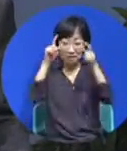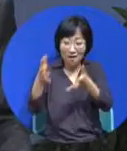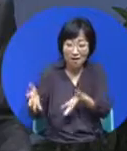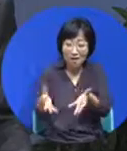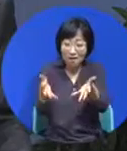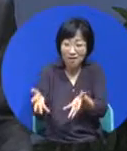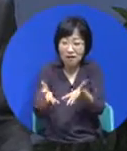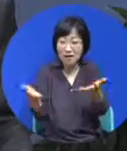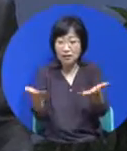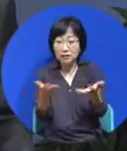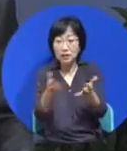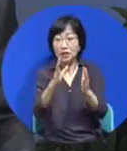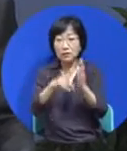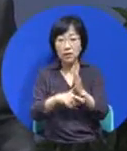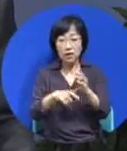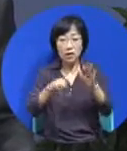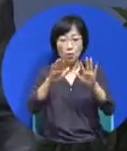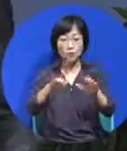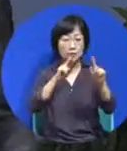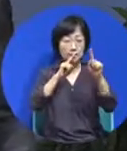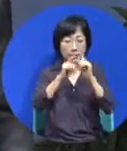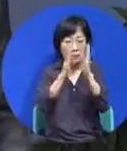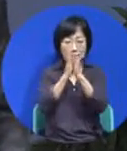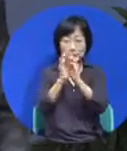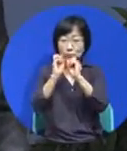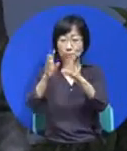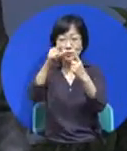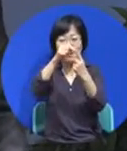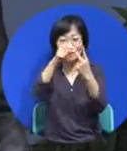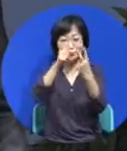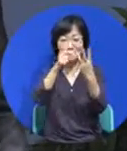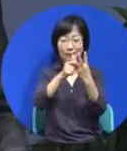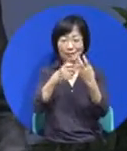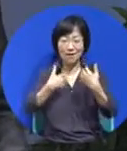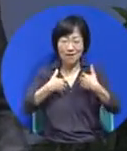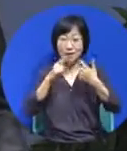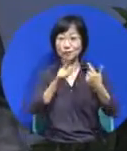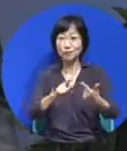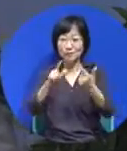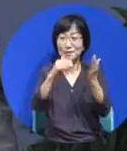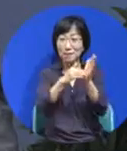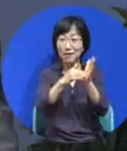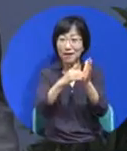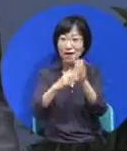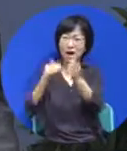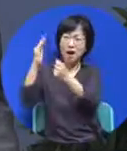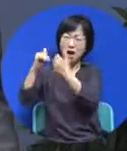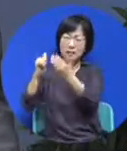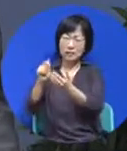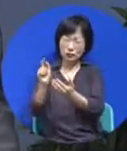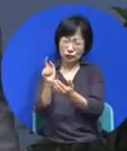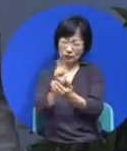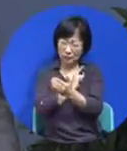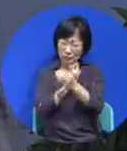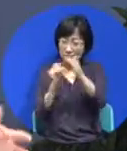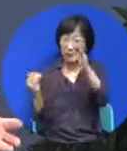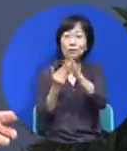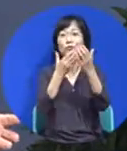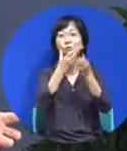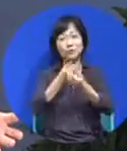of today. 하나님이 목동으로서 최고의 축복을 주신 겁니다. And God gave him the greatest blessings as a shepherd.